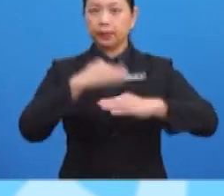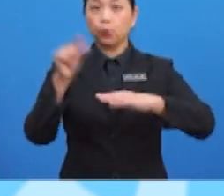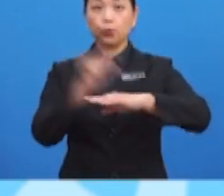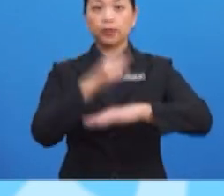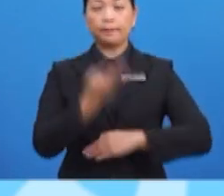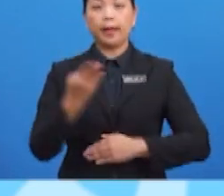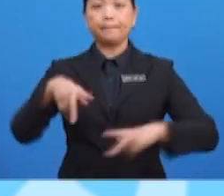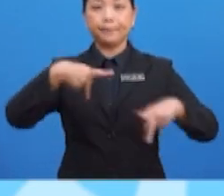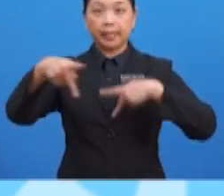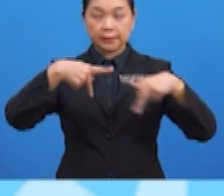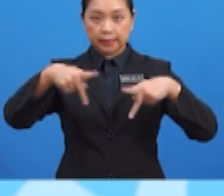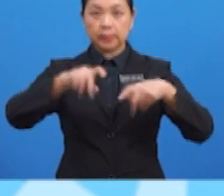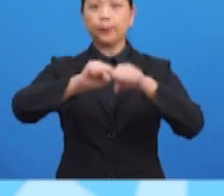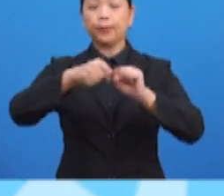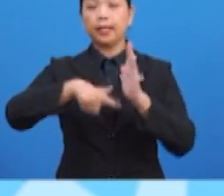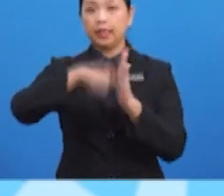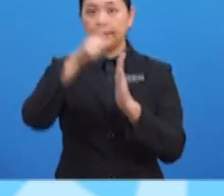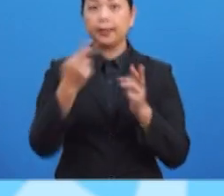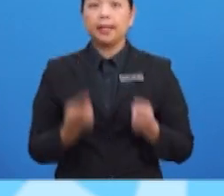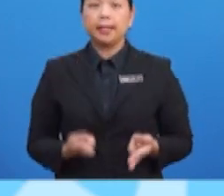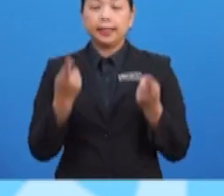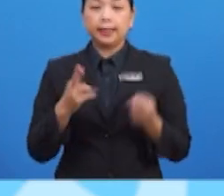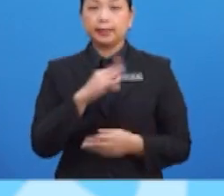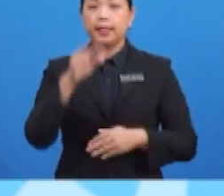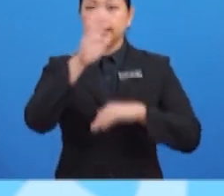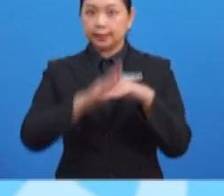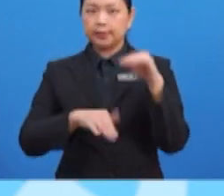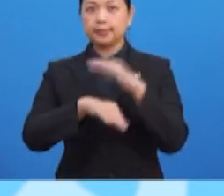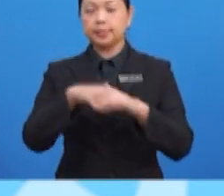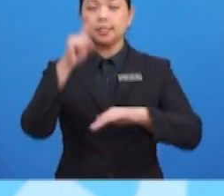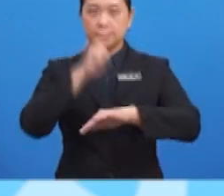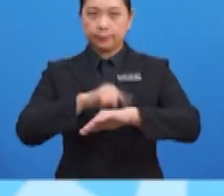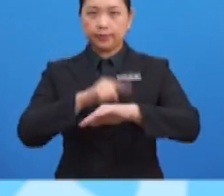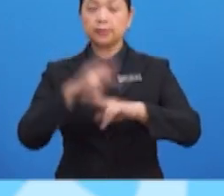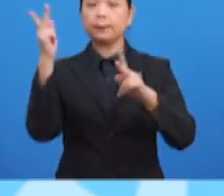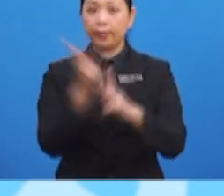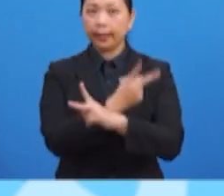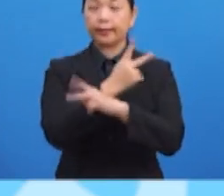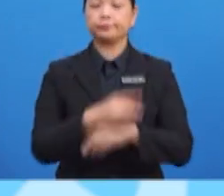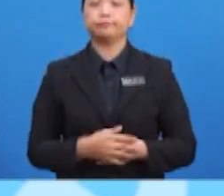bahan plastik agar lebih ringan dan selesa semasa dipakai.